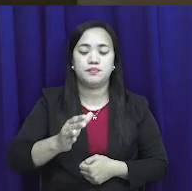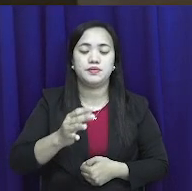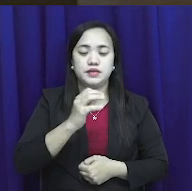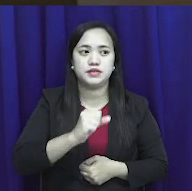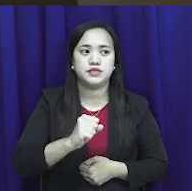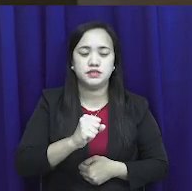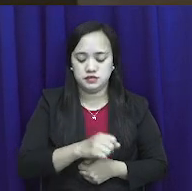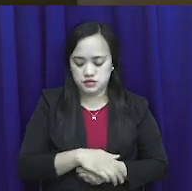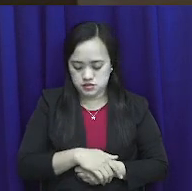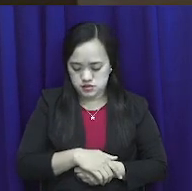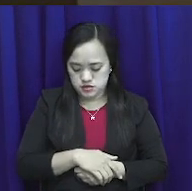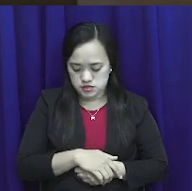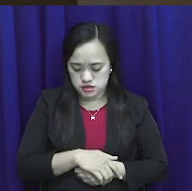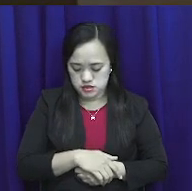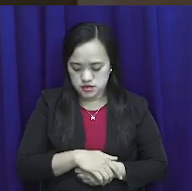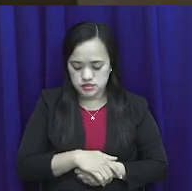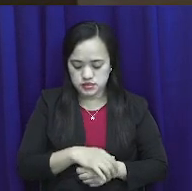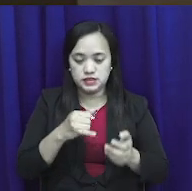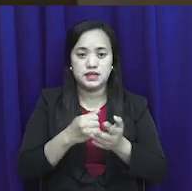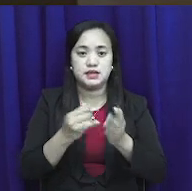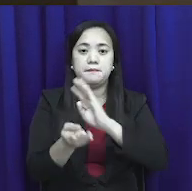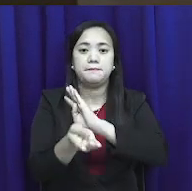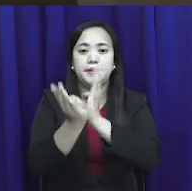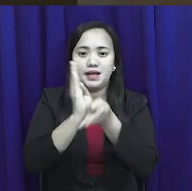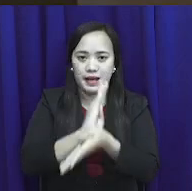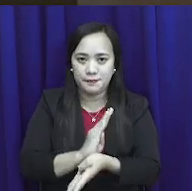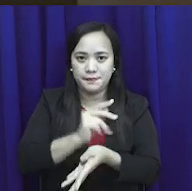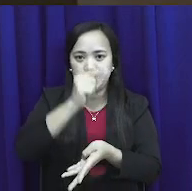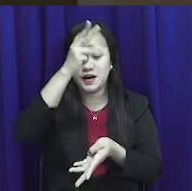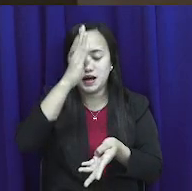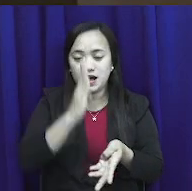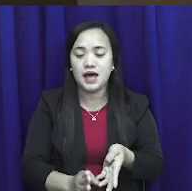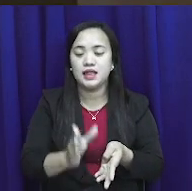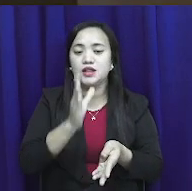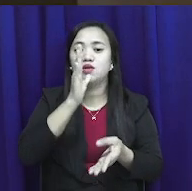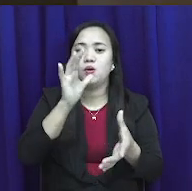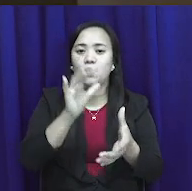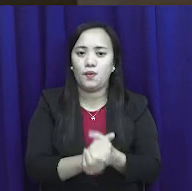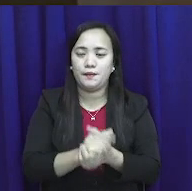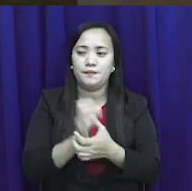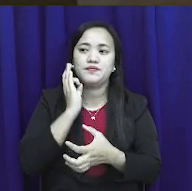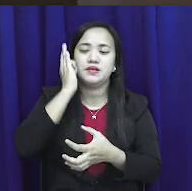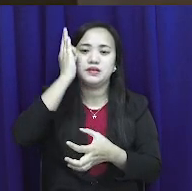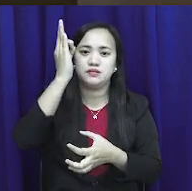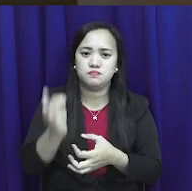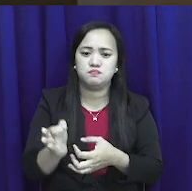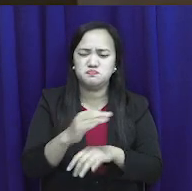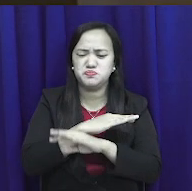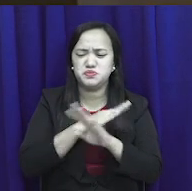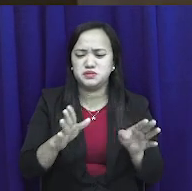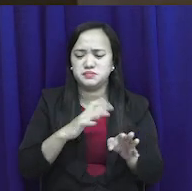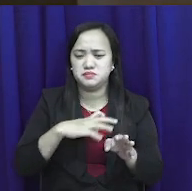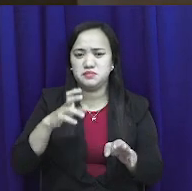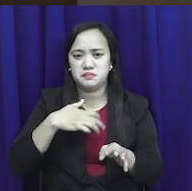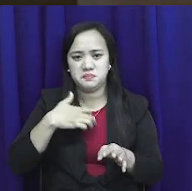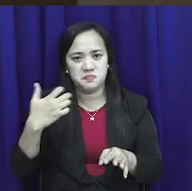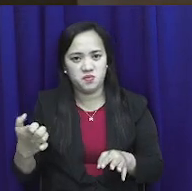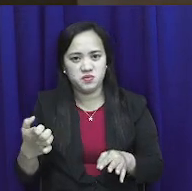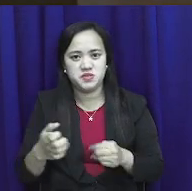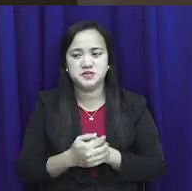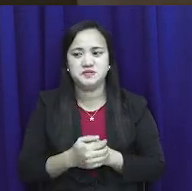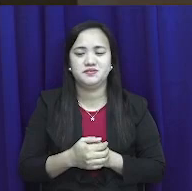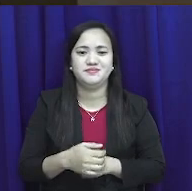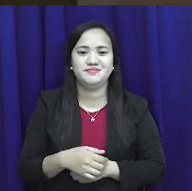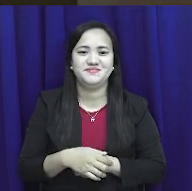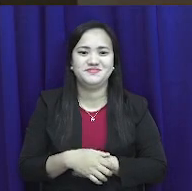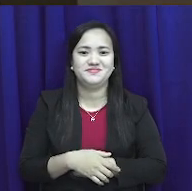ano yan ay magiging makadyos na asawa ang Ilagay niyo huwag yung mga emotional content niyo o